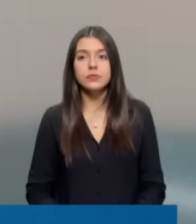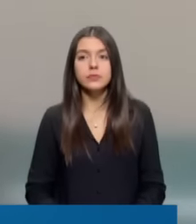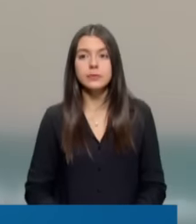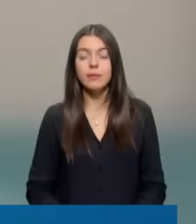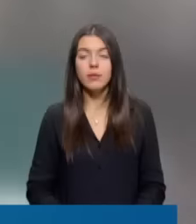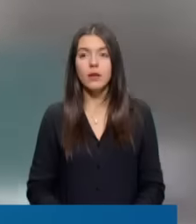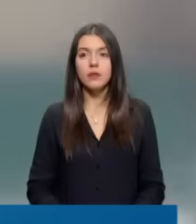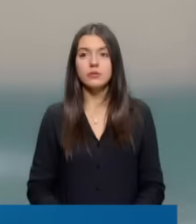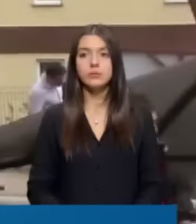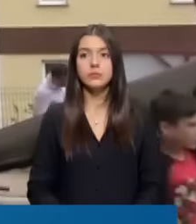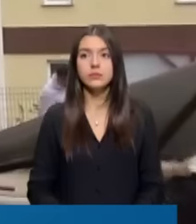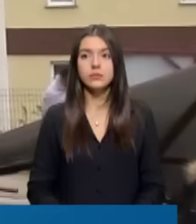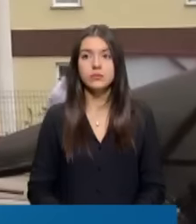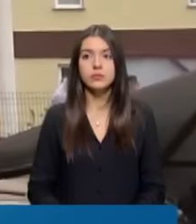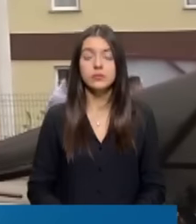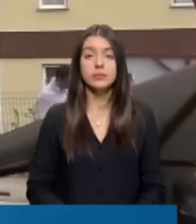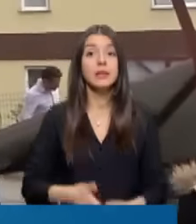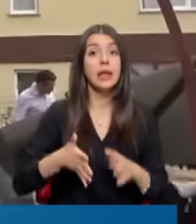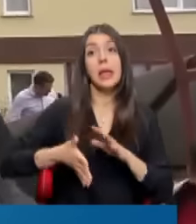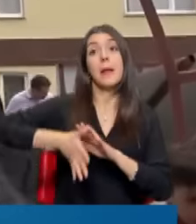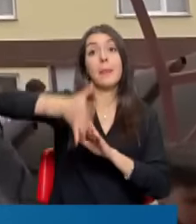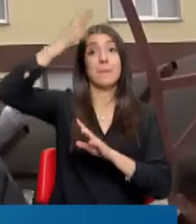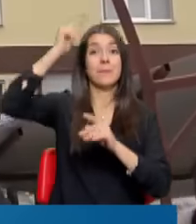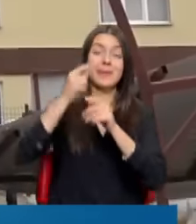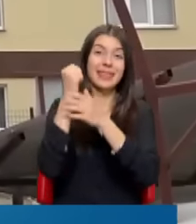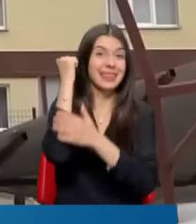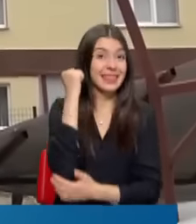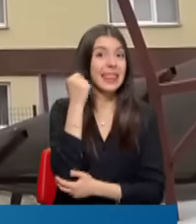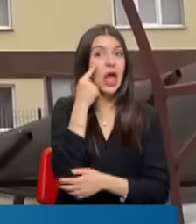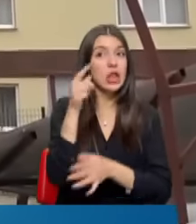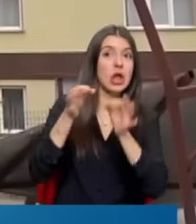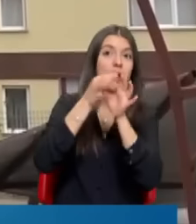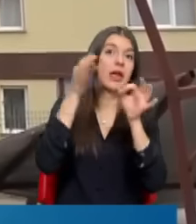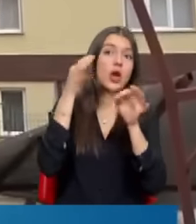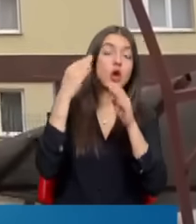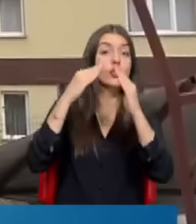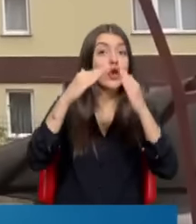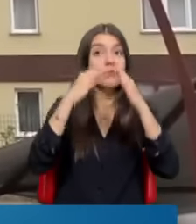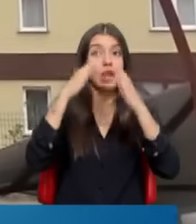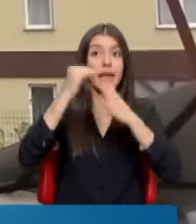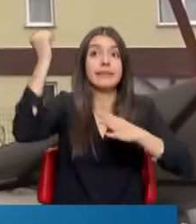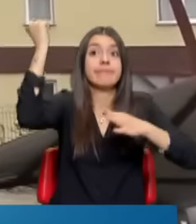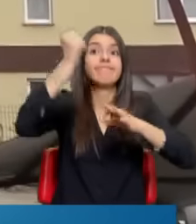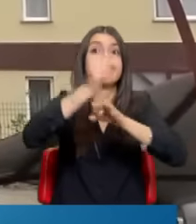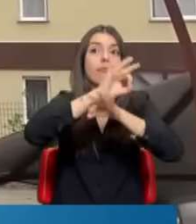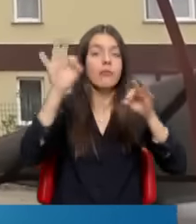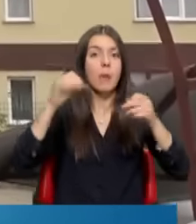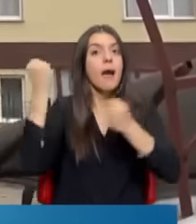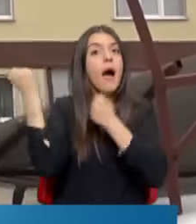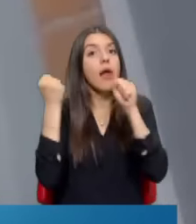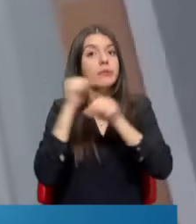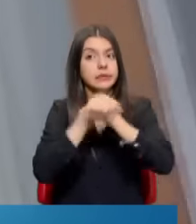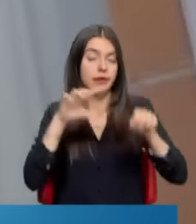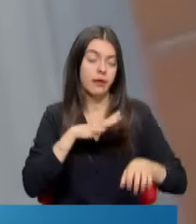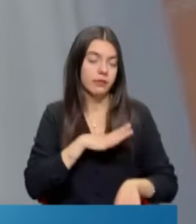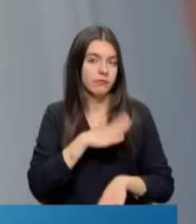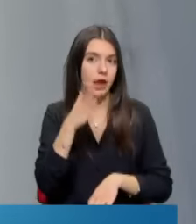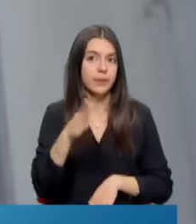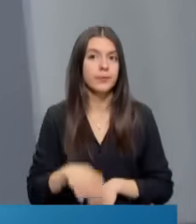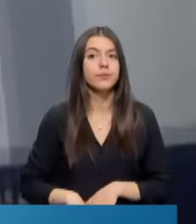Ano. Çattan çıkan direklerde evdeki komşunun evine saplandı. Arabalarda hasar var.